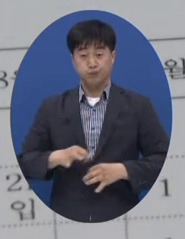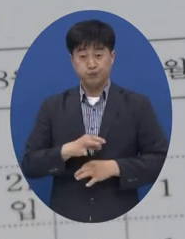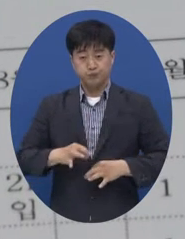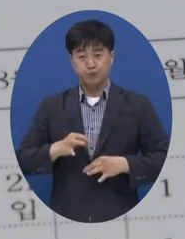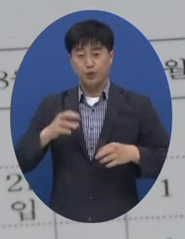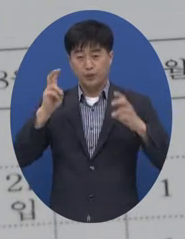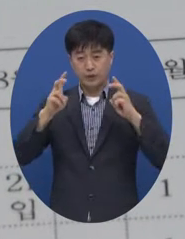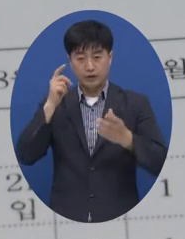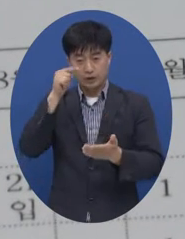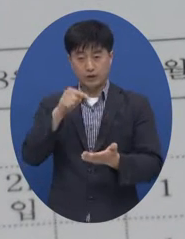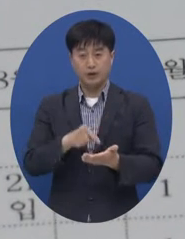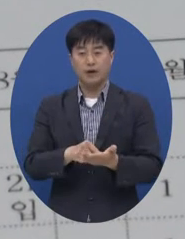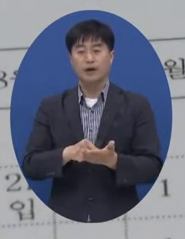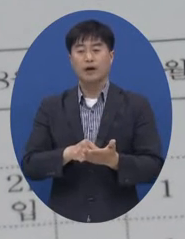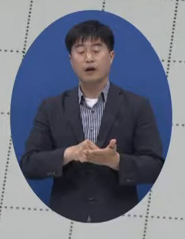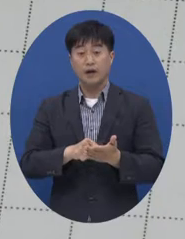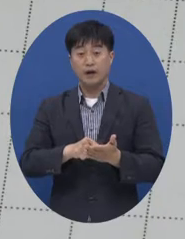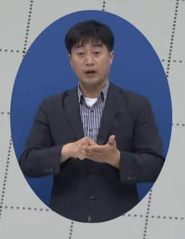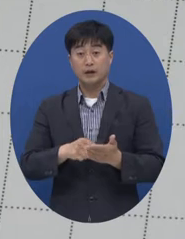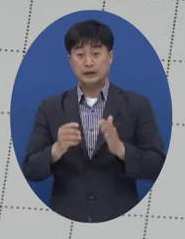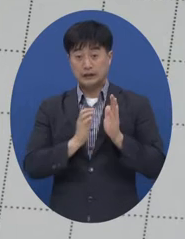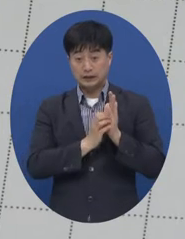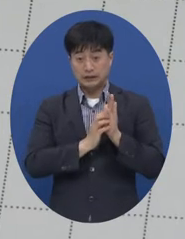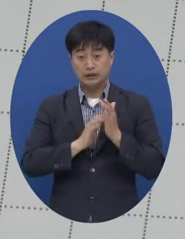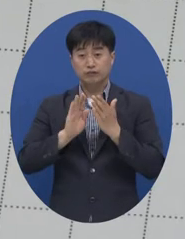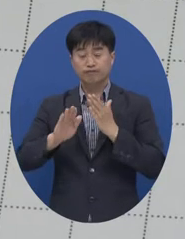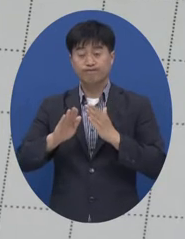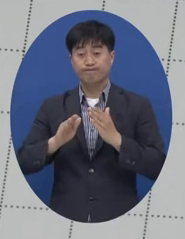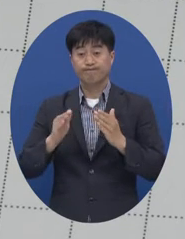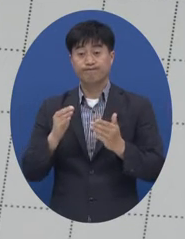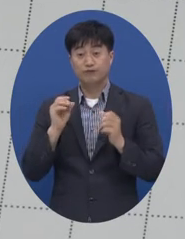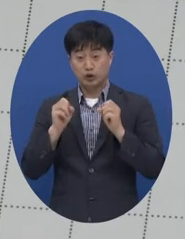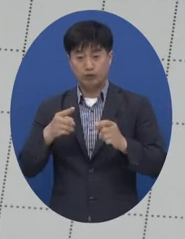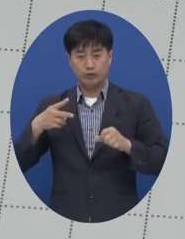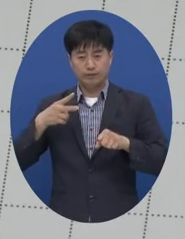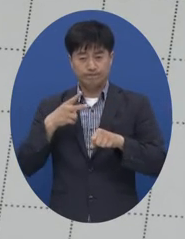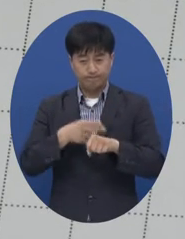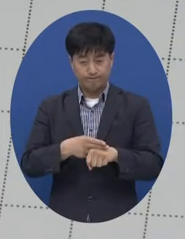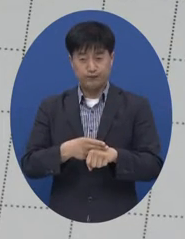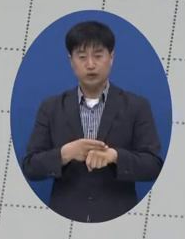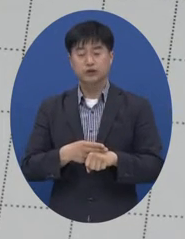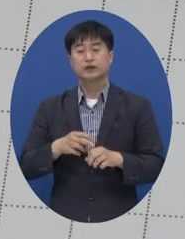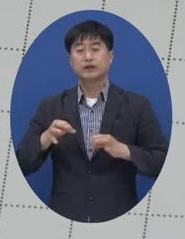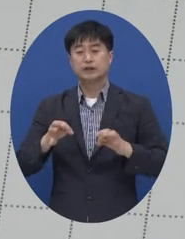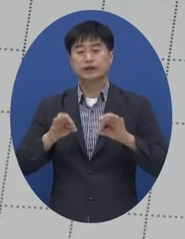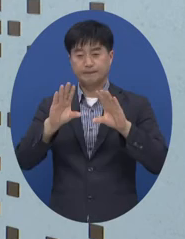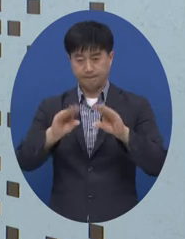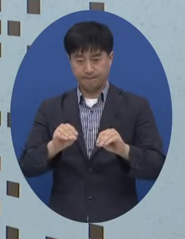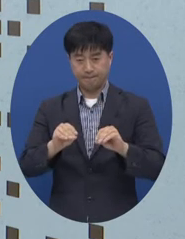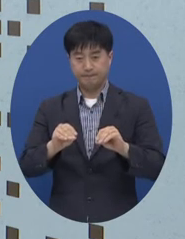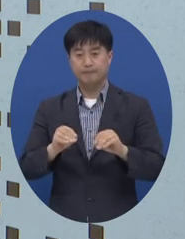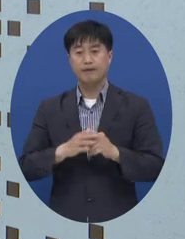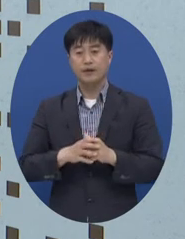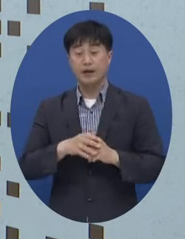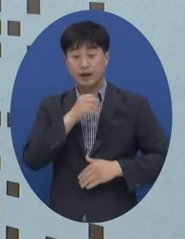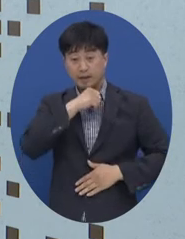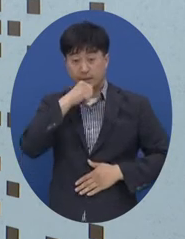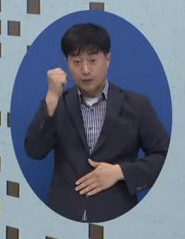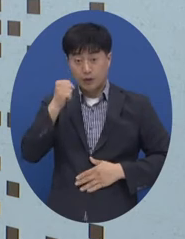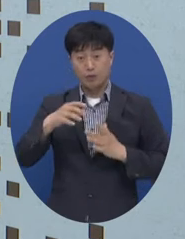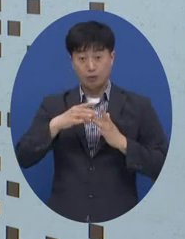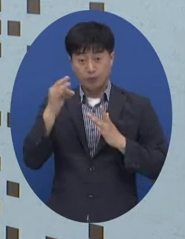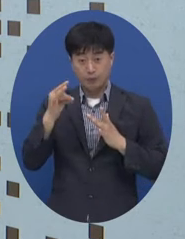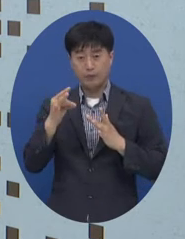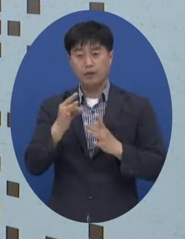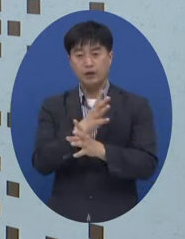업체로 적발되면 입찰 기회 박탈 과 영업정지 등의 행정처분을 받게 되고 낙찰자로 선정